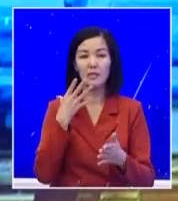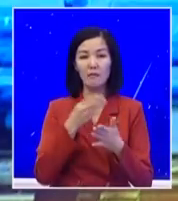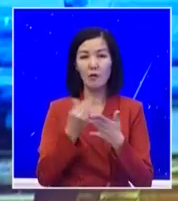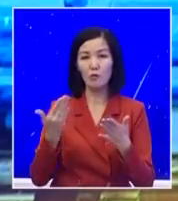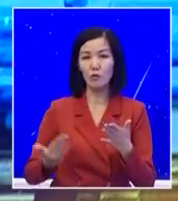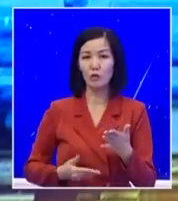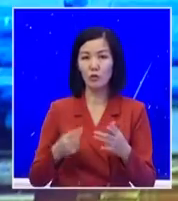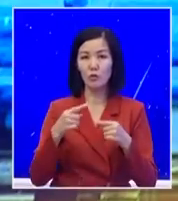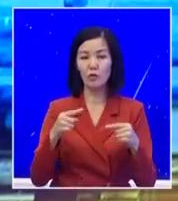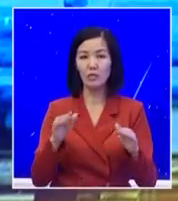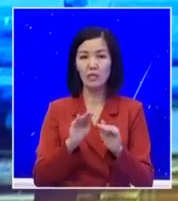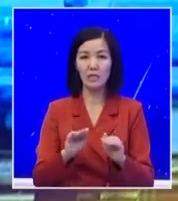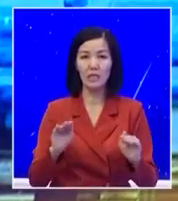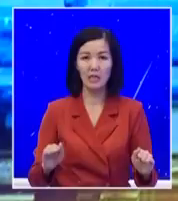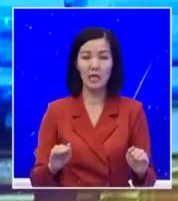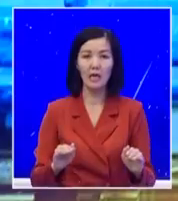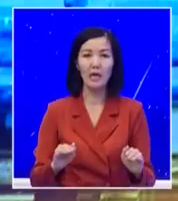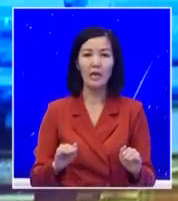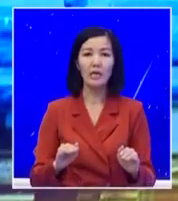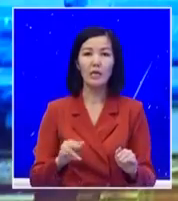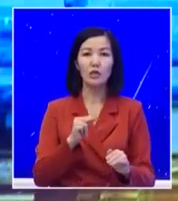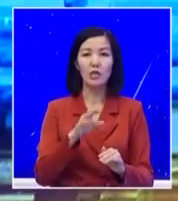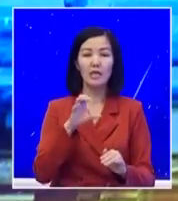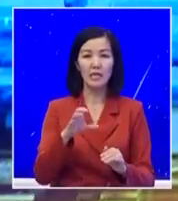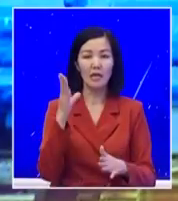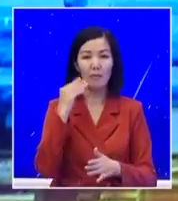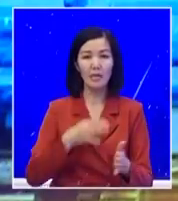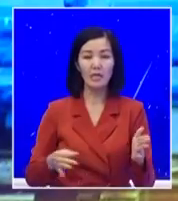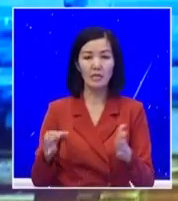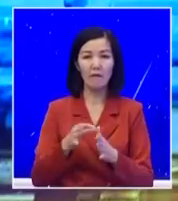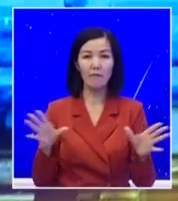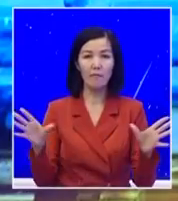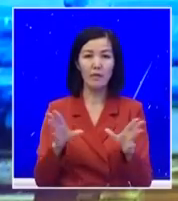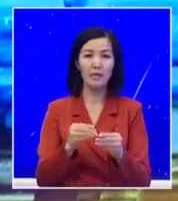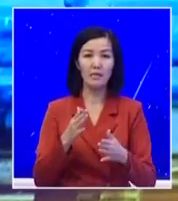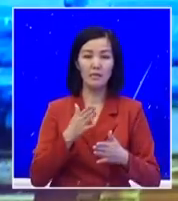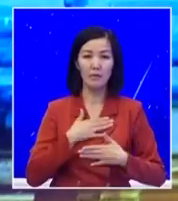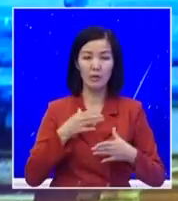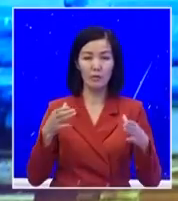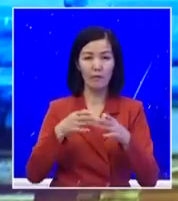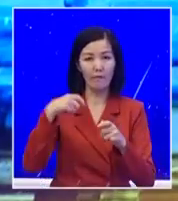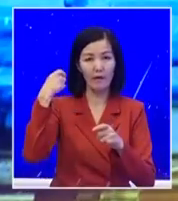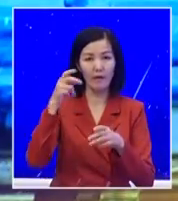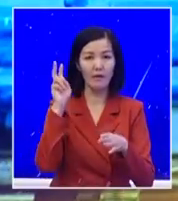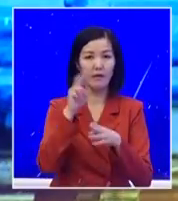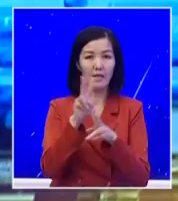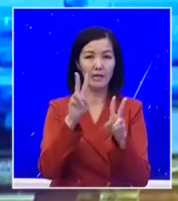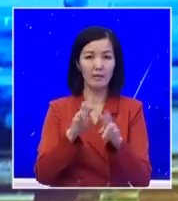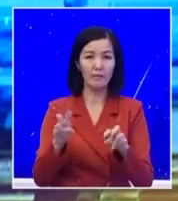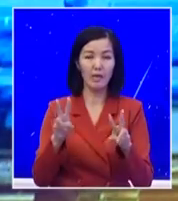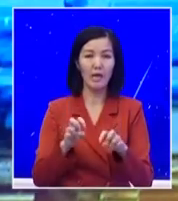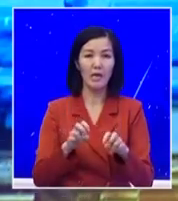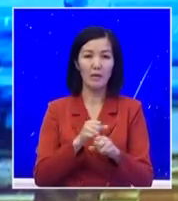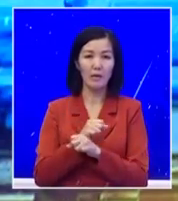жизнь, но и жизни детей. Сотрудники департамента по ЧС Алматинской области вместе с моими коллегами выехали в рейд по так